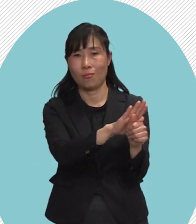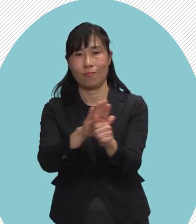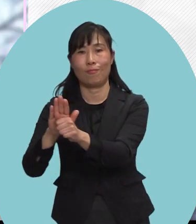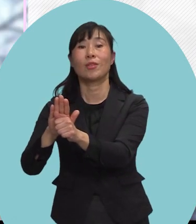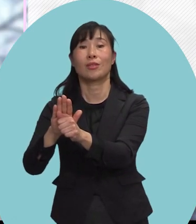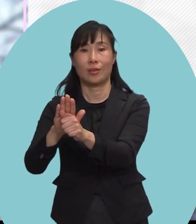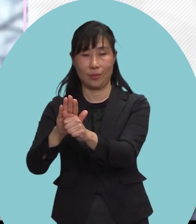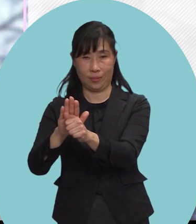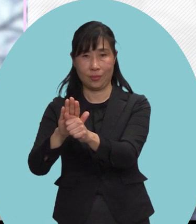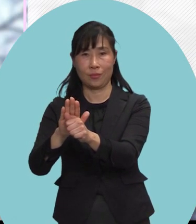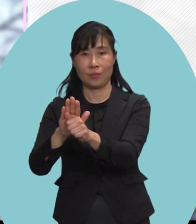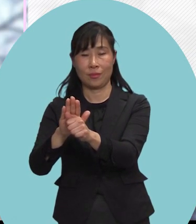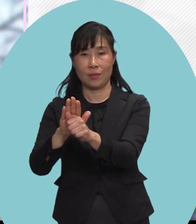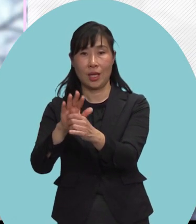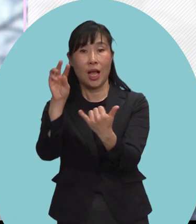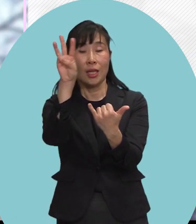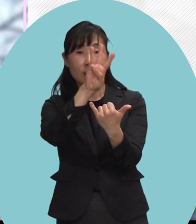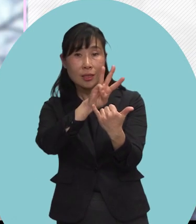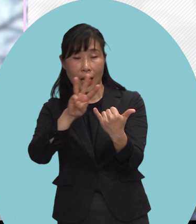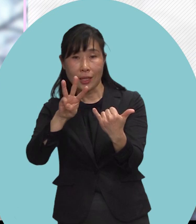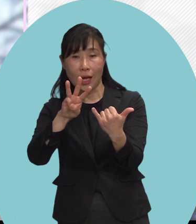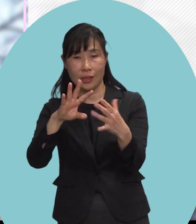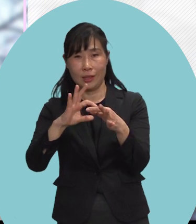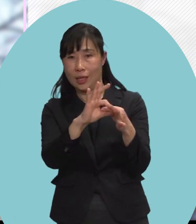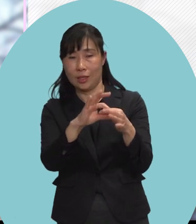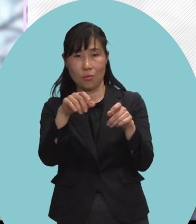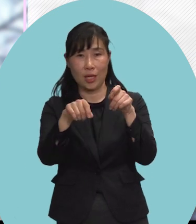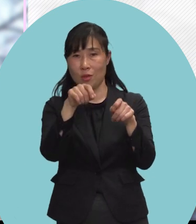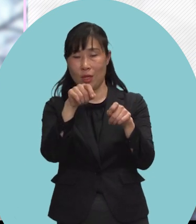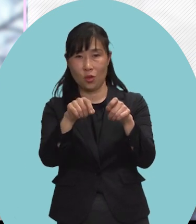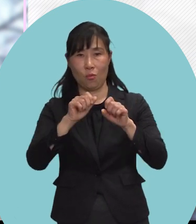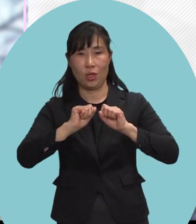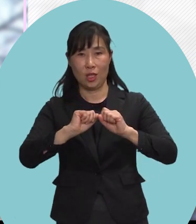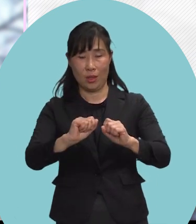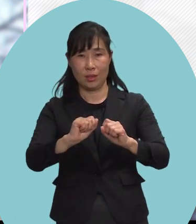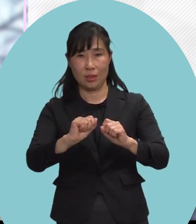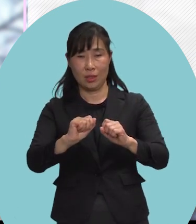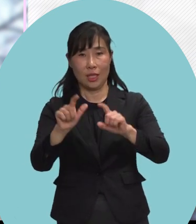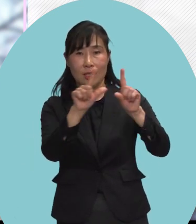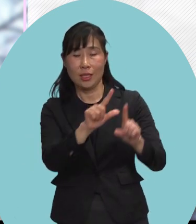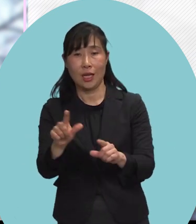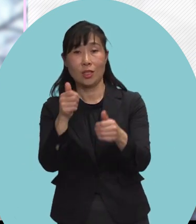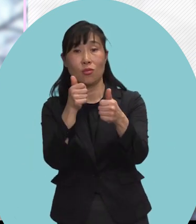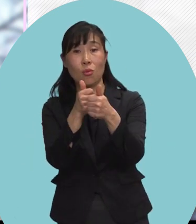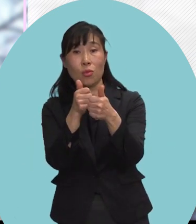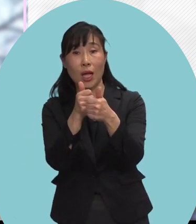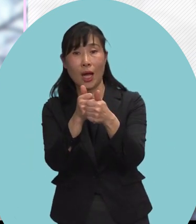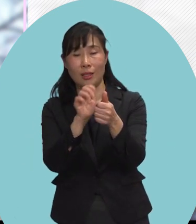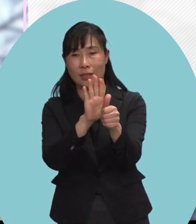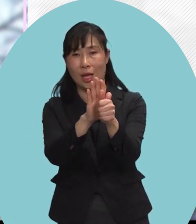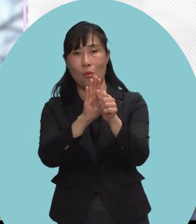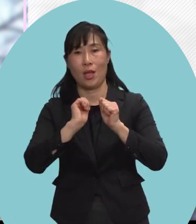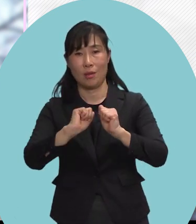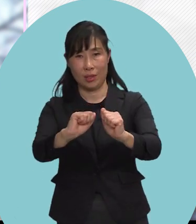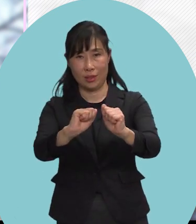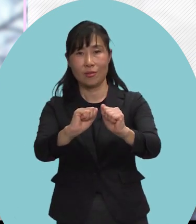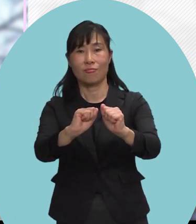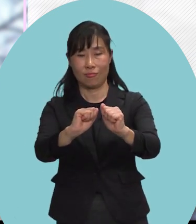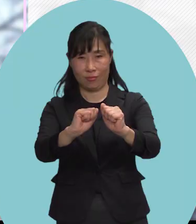います。さらに災害ケースマネジメントにも取り組み、生活相談などの支援も行います。